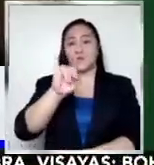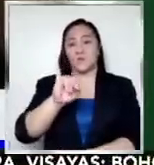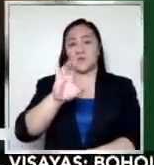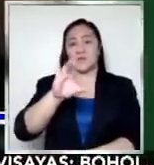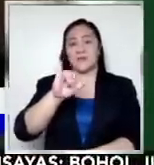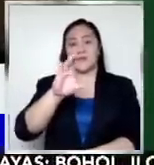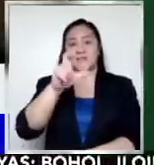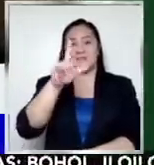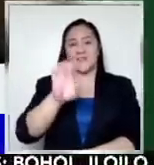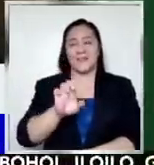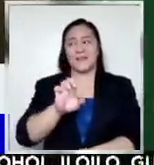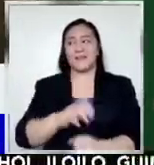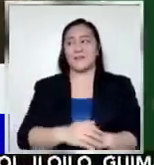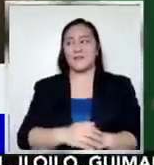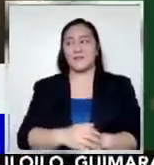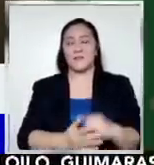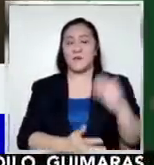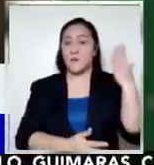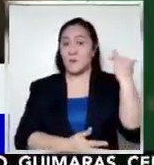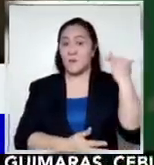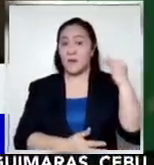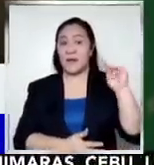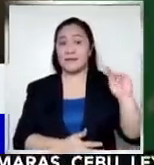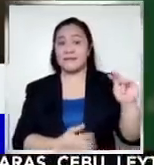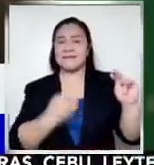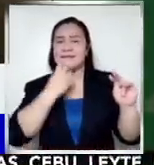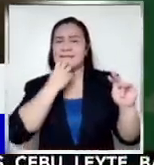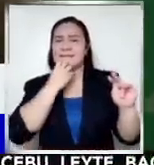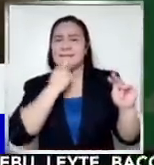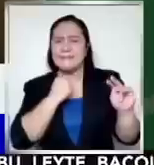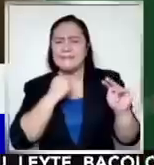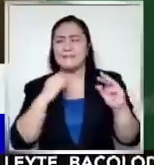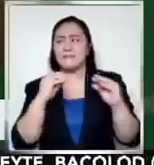talaga magtipid kasi po kung